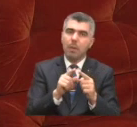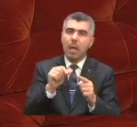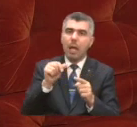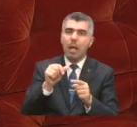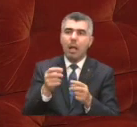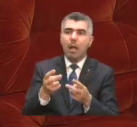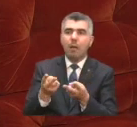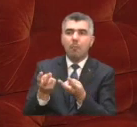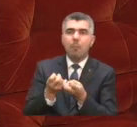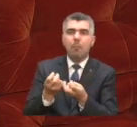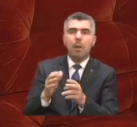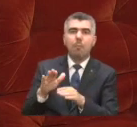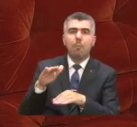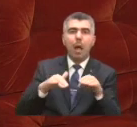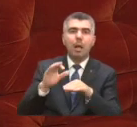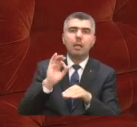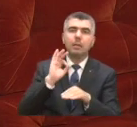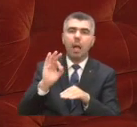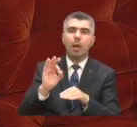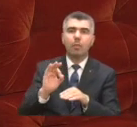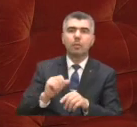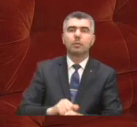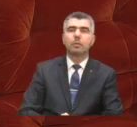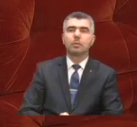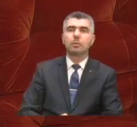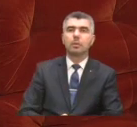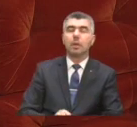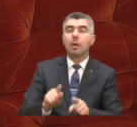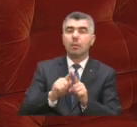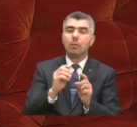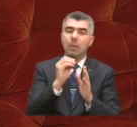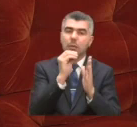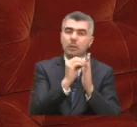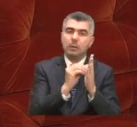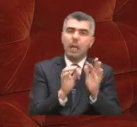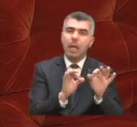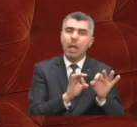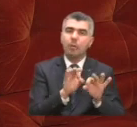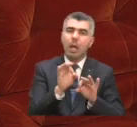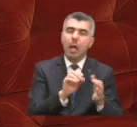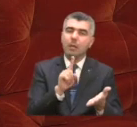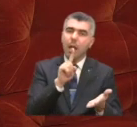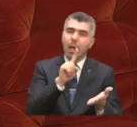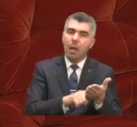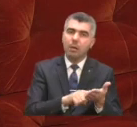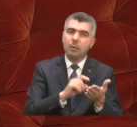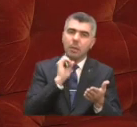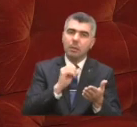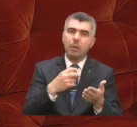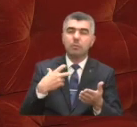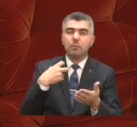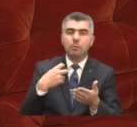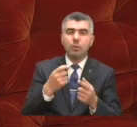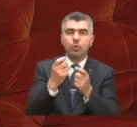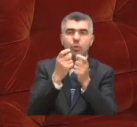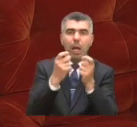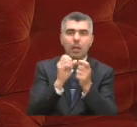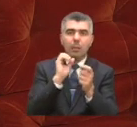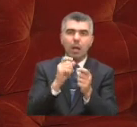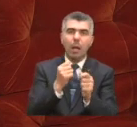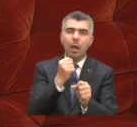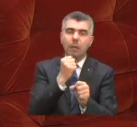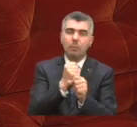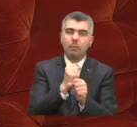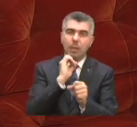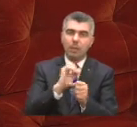البحر، وفي دفتر التحملات البيئية كنحدوا الإجراءات اللي لازم باش ياخذها المستثمر لحماية البيئة، عندك أولا